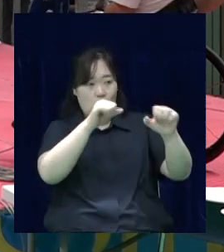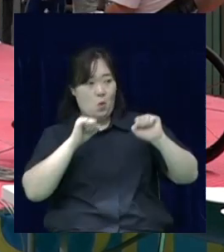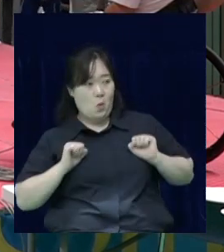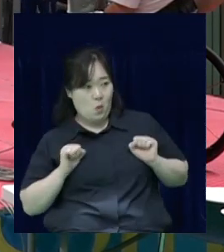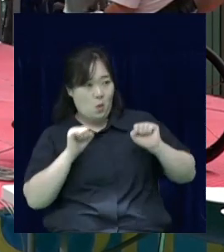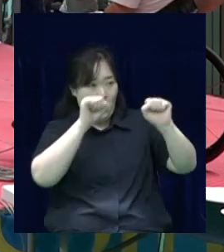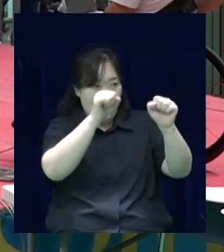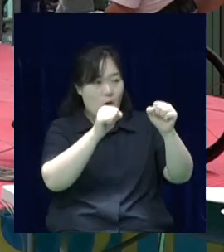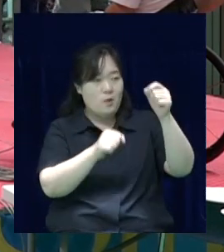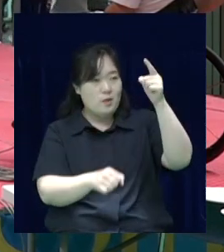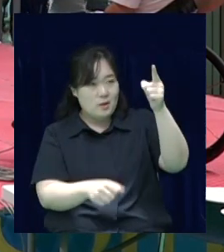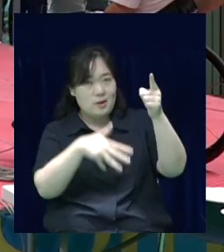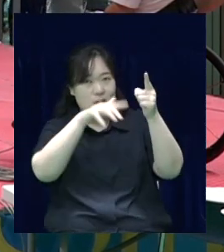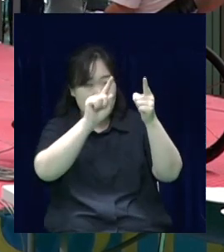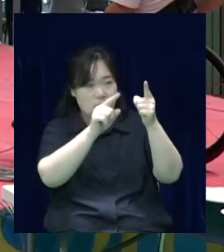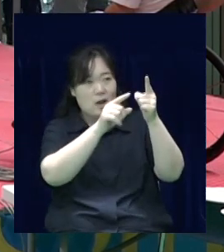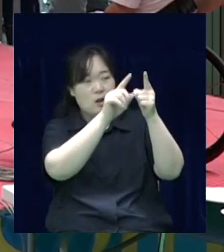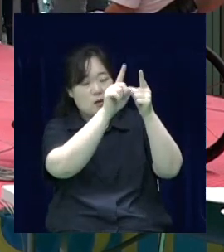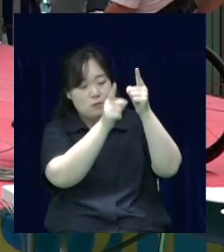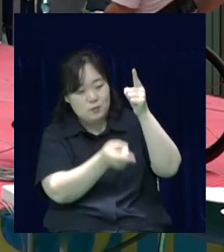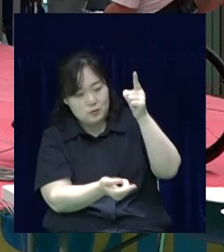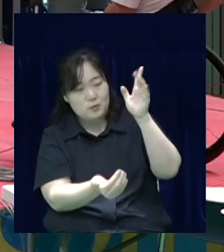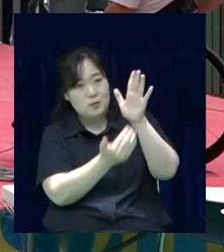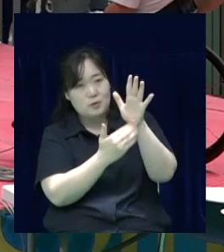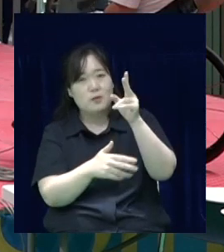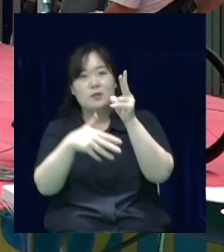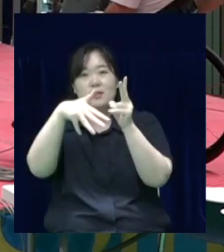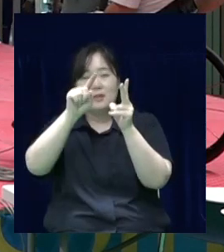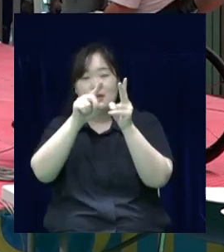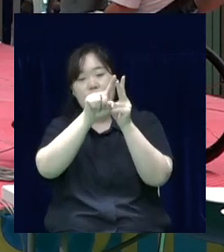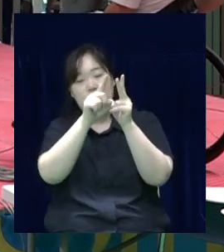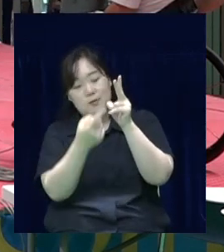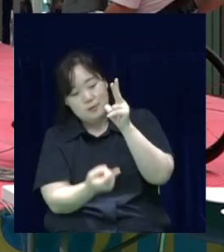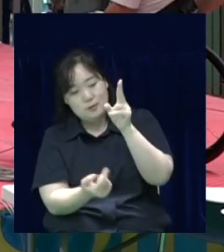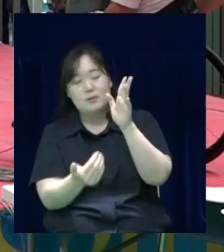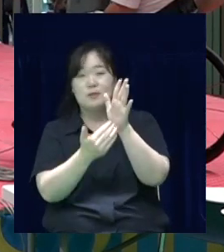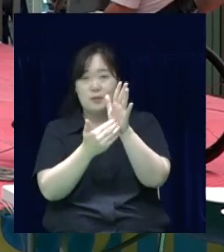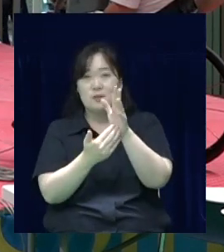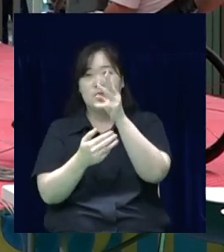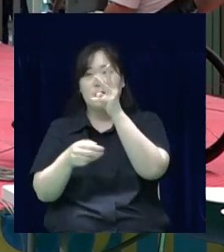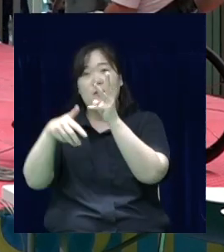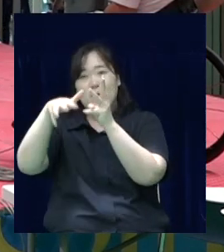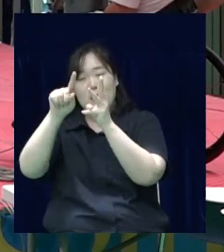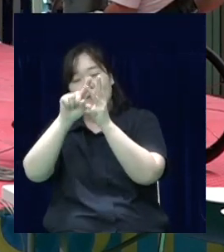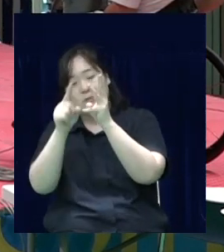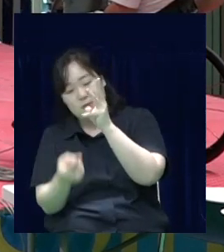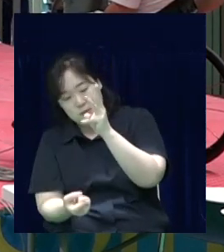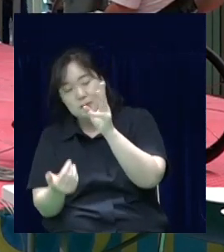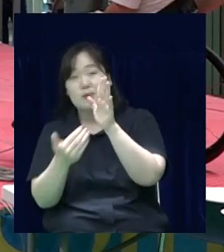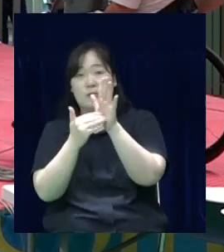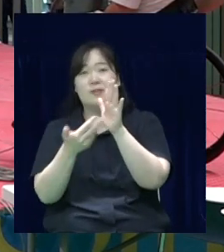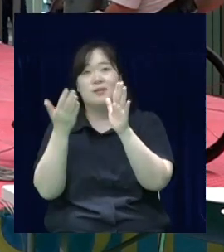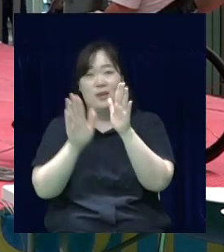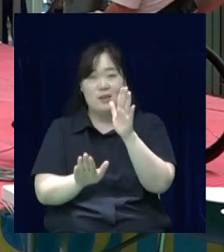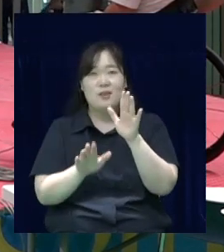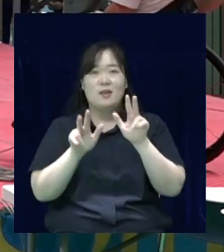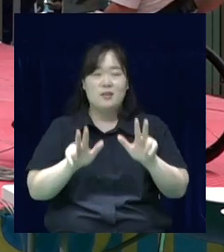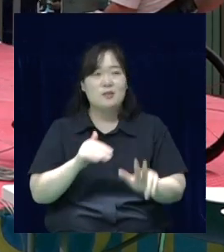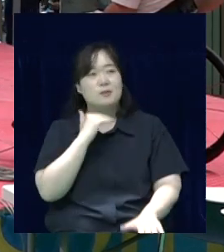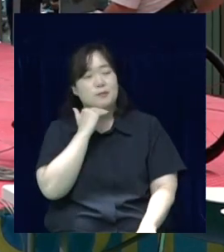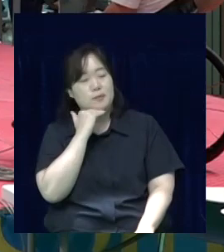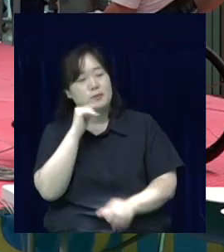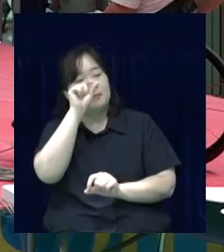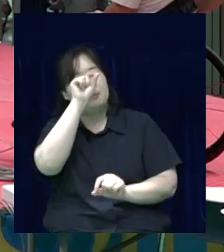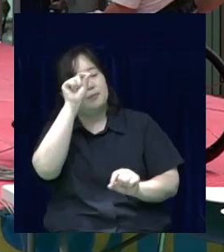차례대로 이어졌습니다만 웨이트리프팅은 지금 이제 이 대기시간 계속해서 원래 연이어서 이어갈 수 있는데 대기시간 등으로 인해서